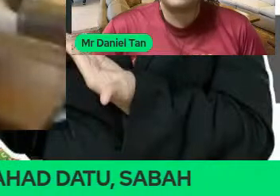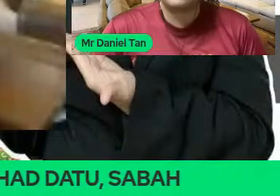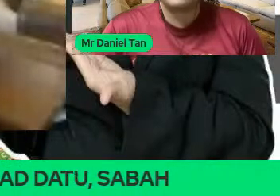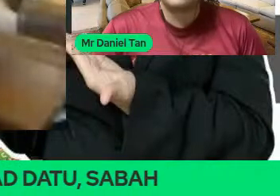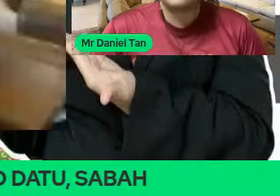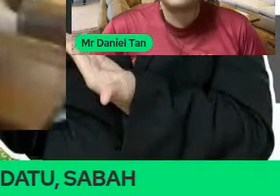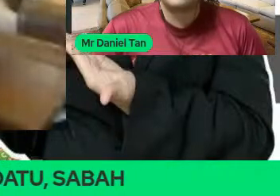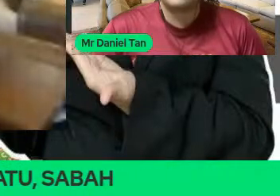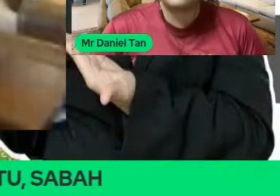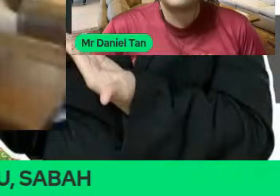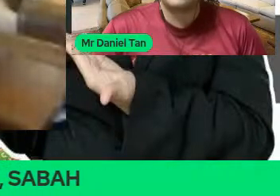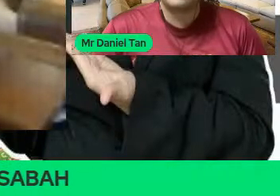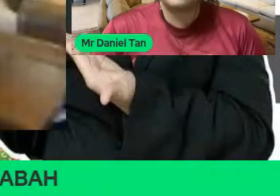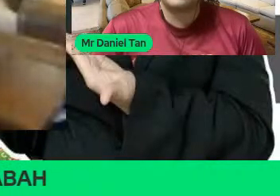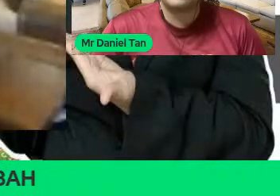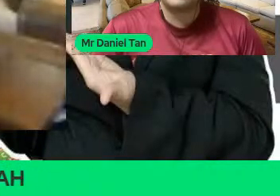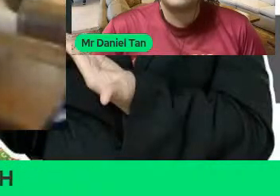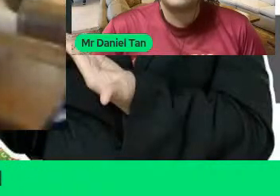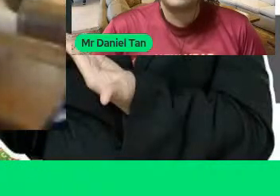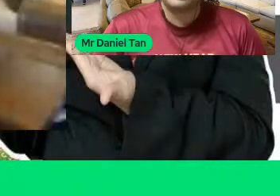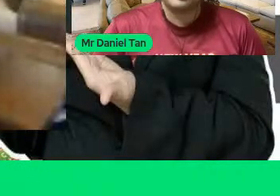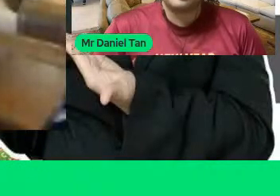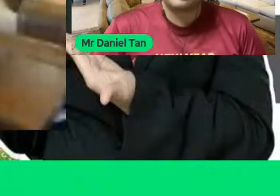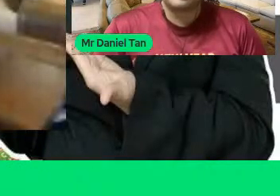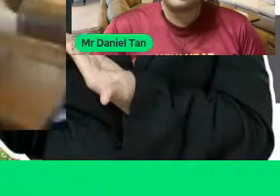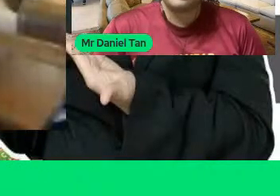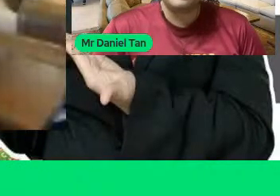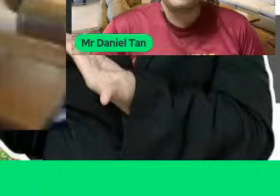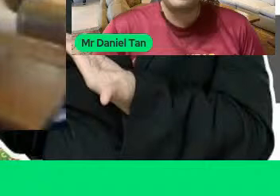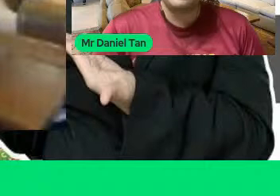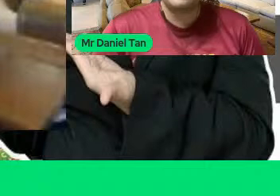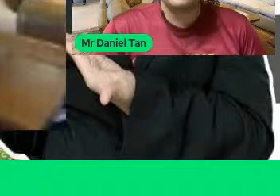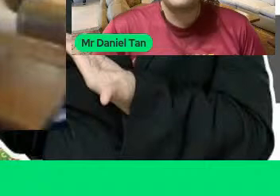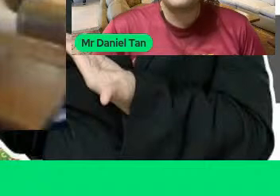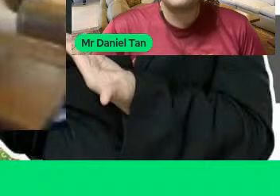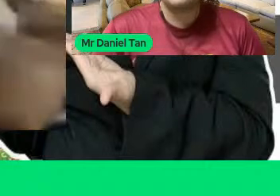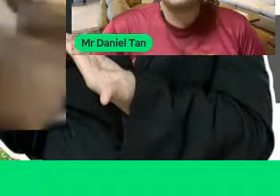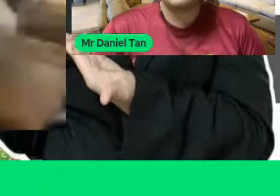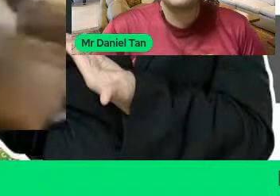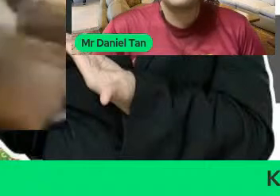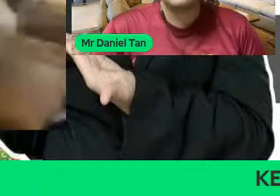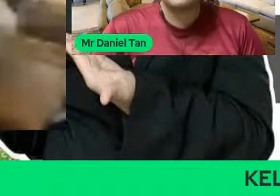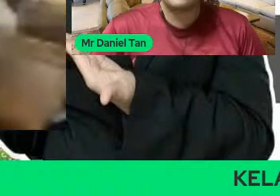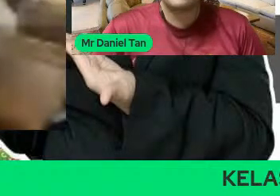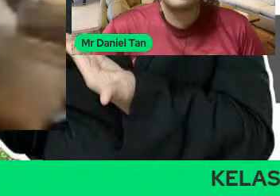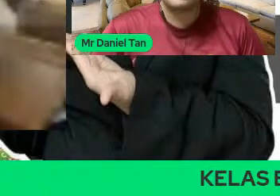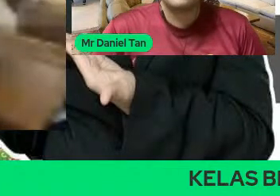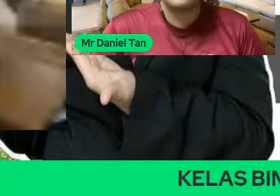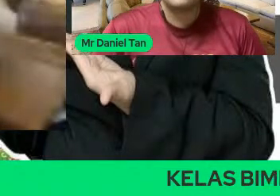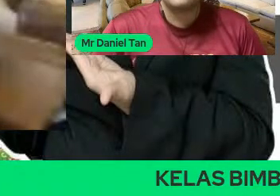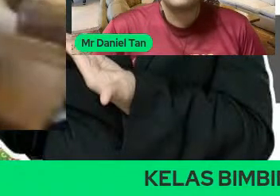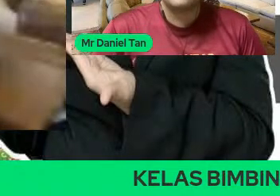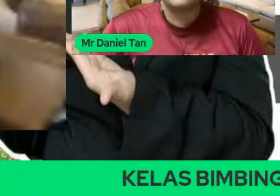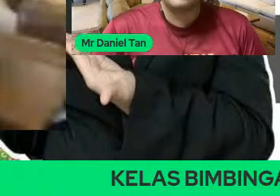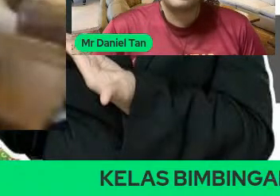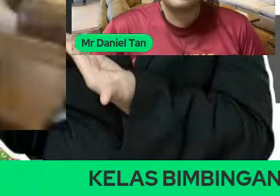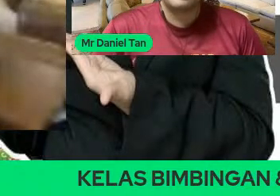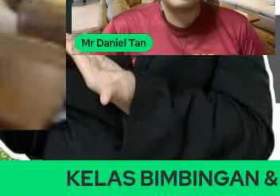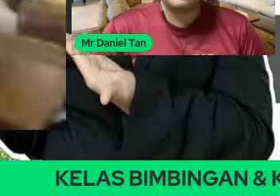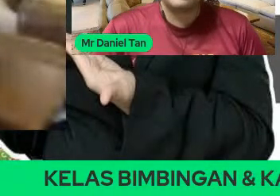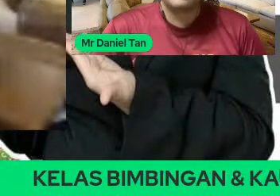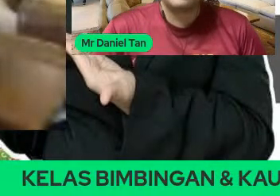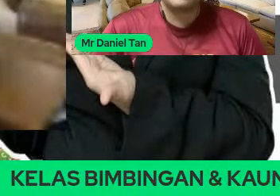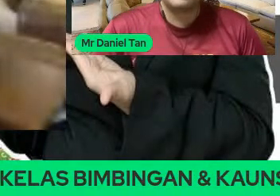ambil peluang ini ikuti setiap kelas online percuma bimbingan dan konseling yang akan bersiaran